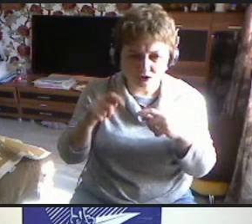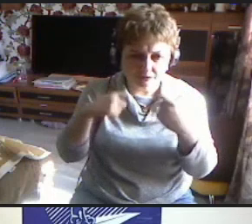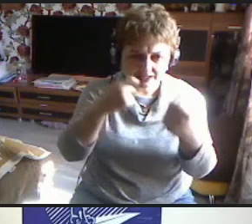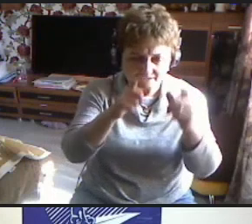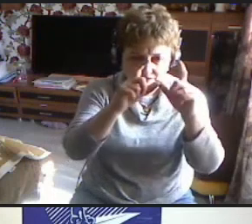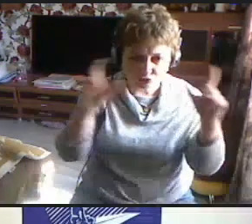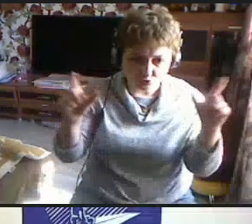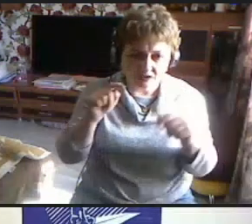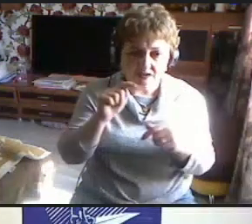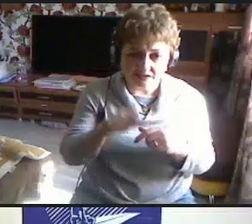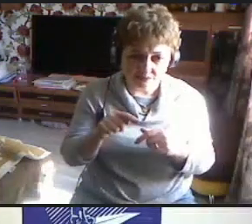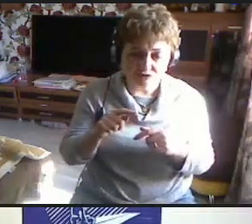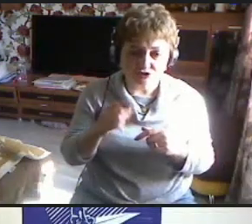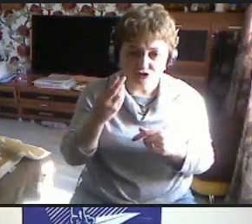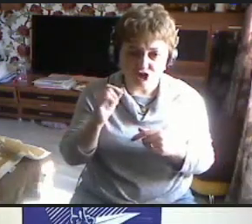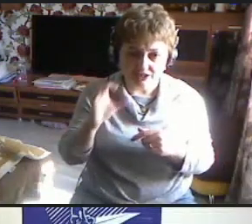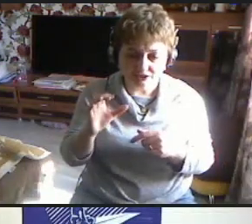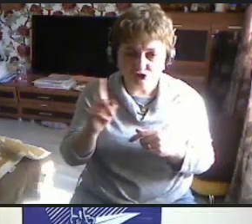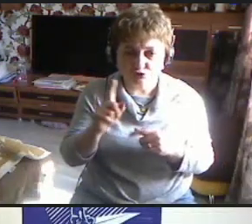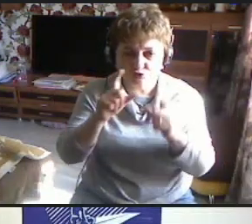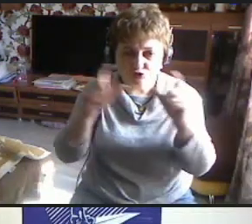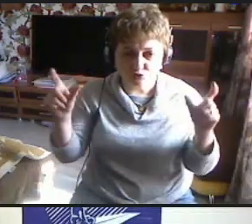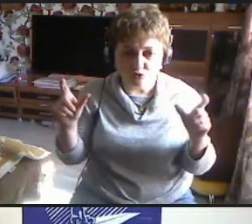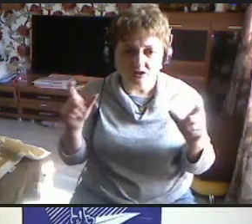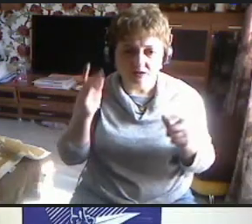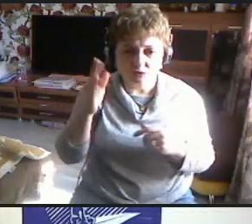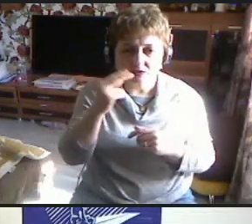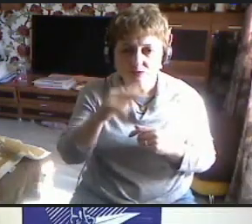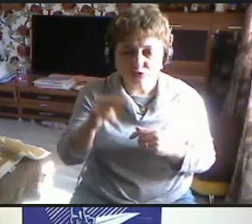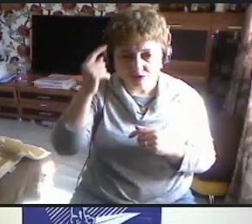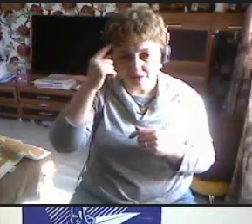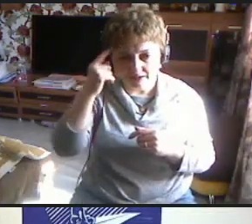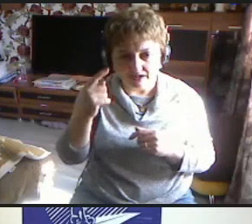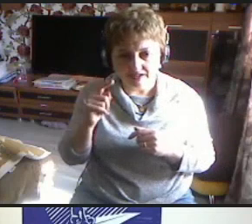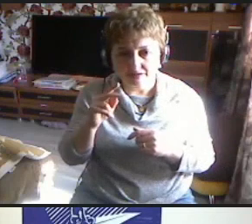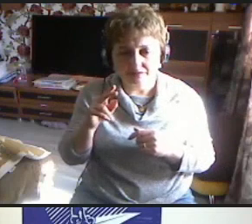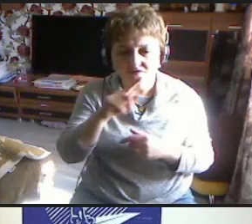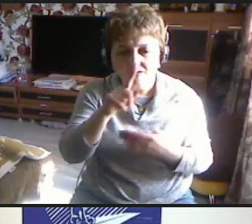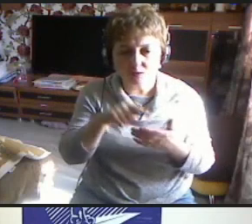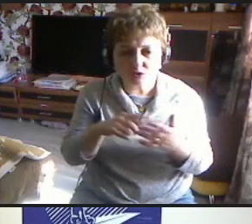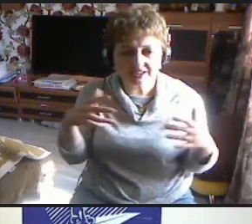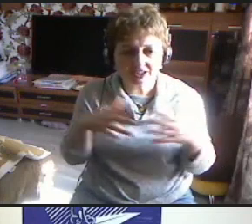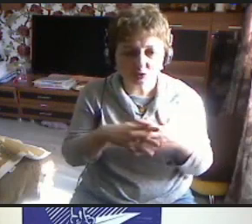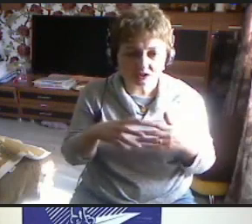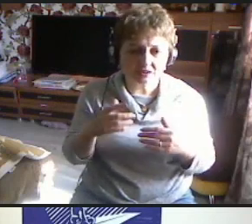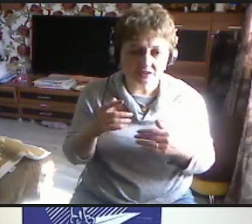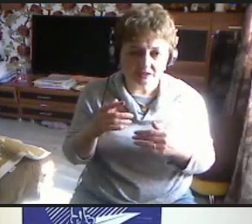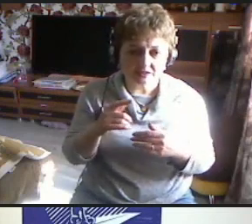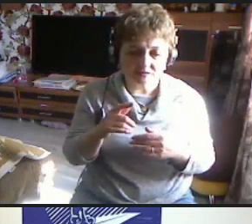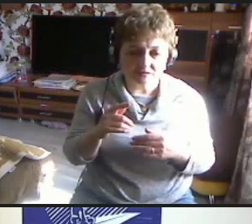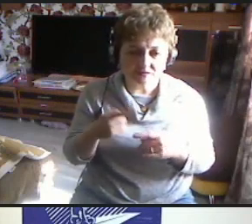бы шанс, что школа будет лучше понимать вопросы инклюзии, увеличивается.